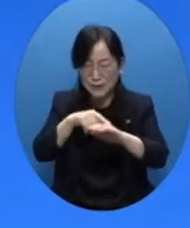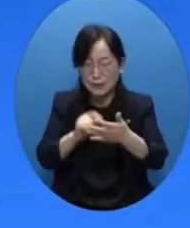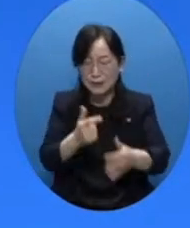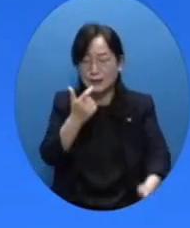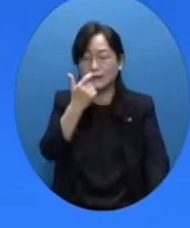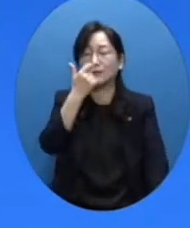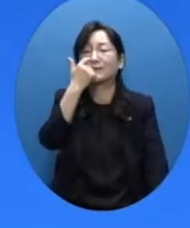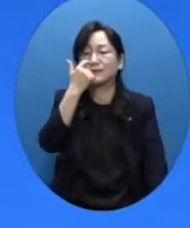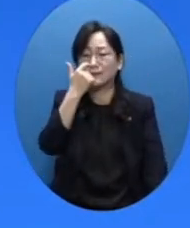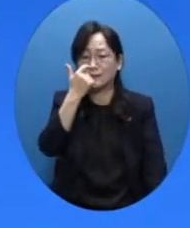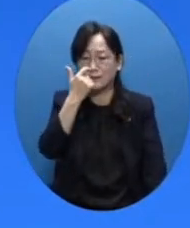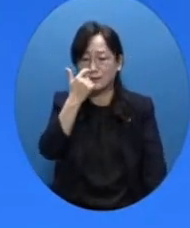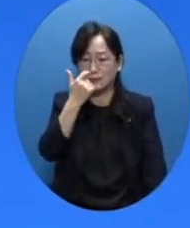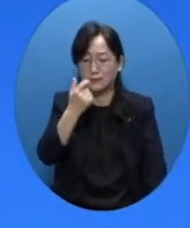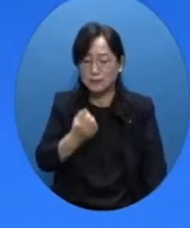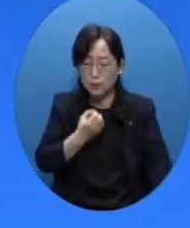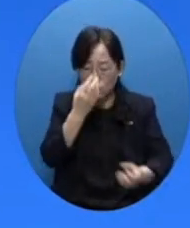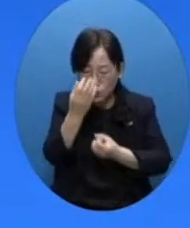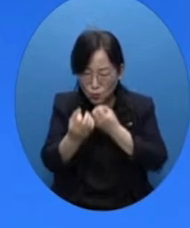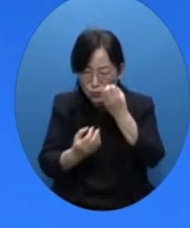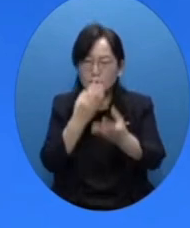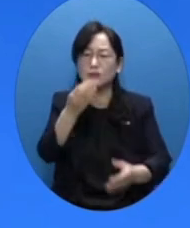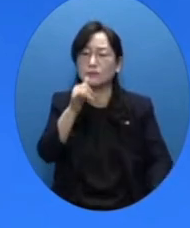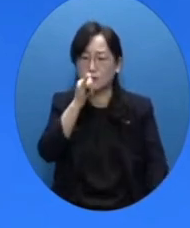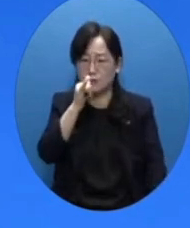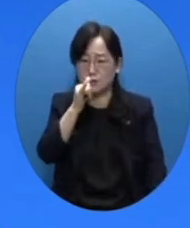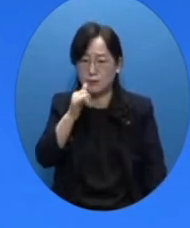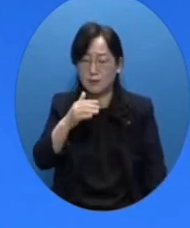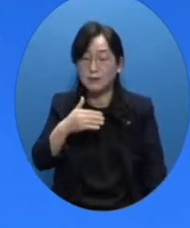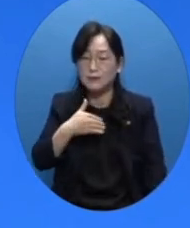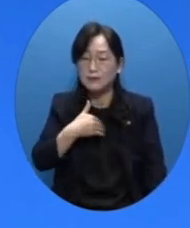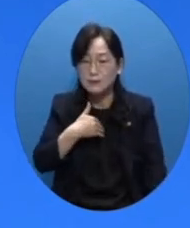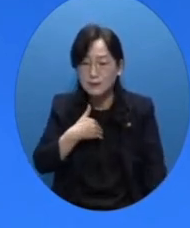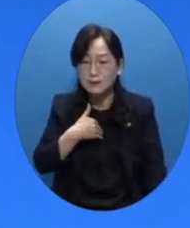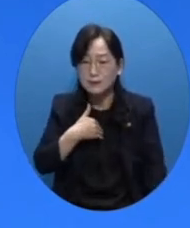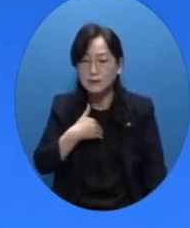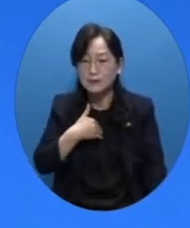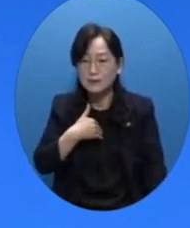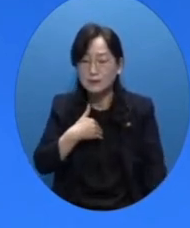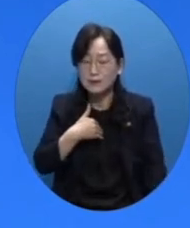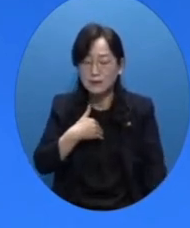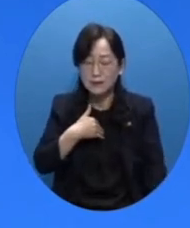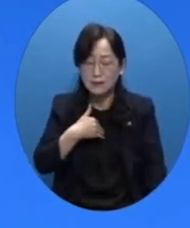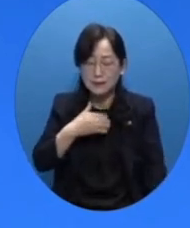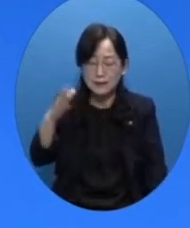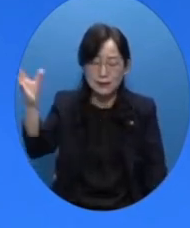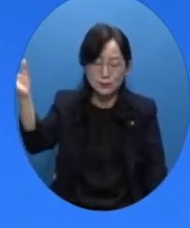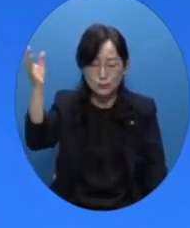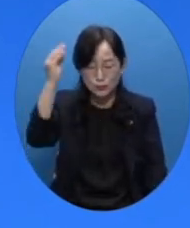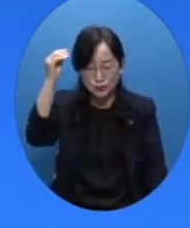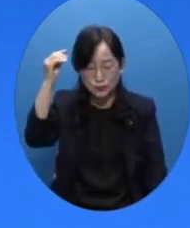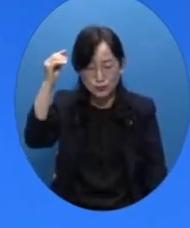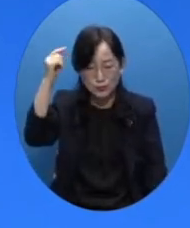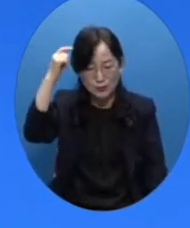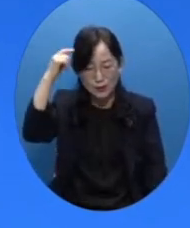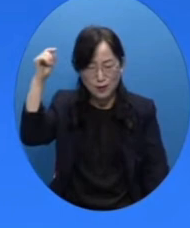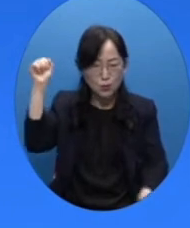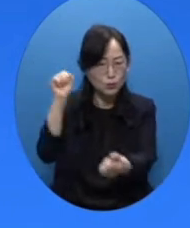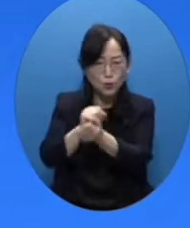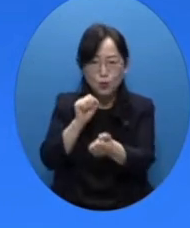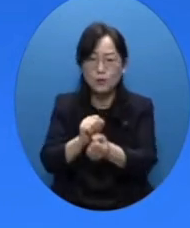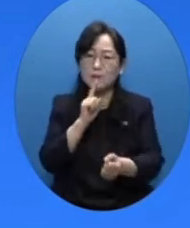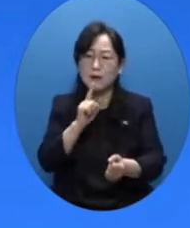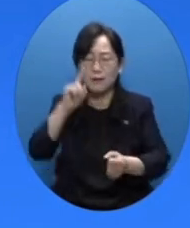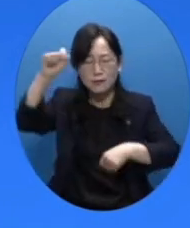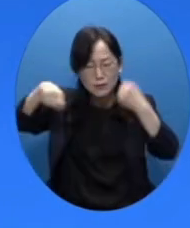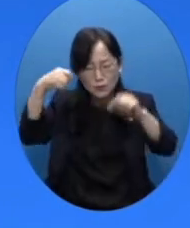고 그런 고백한 것입니다 내가 우메 무제한 진 누가 따고 고백합니다 새는 그 반에